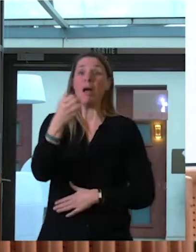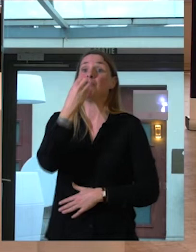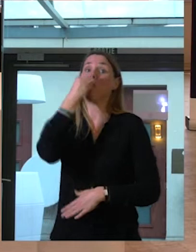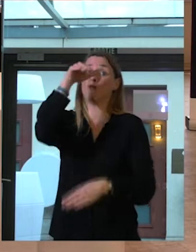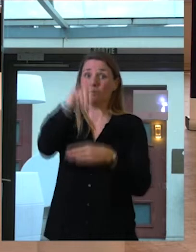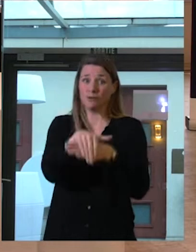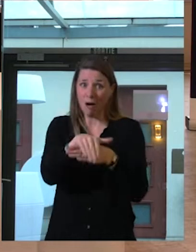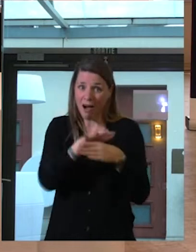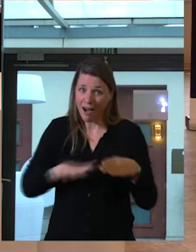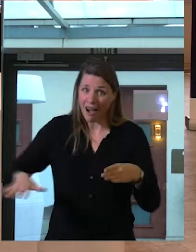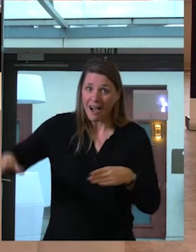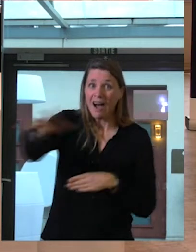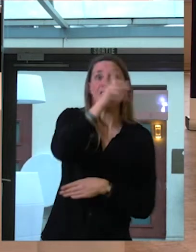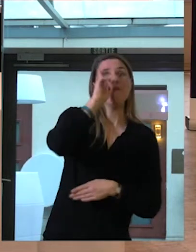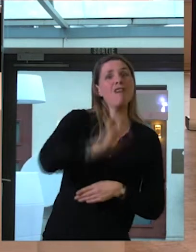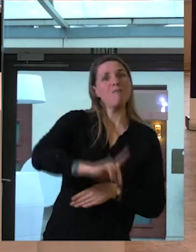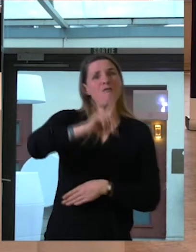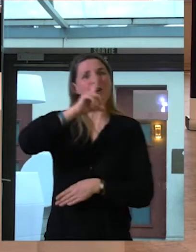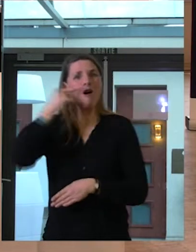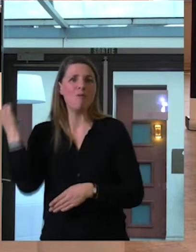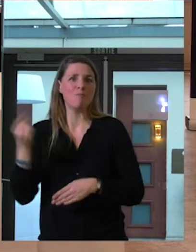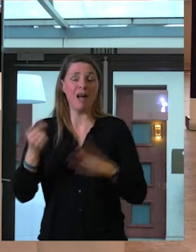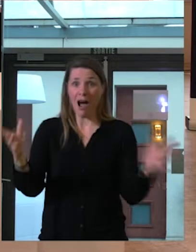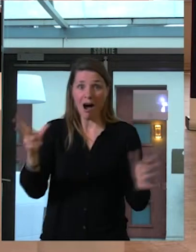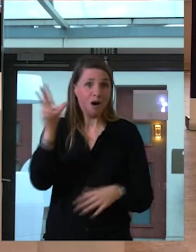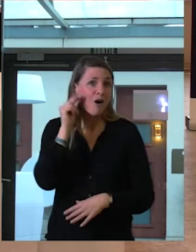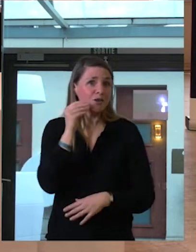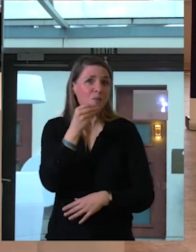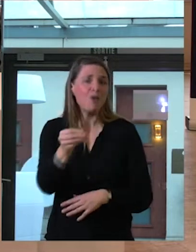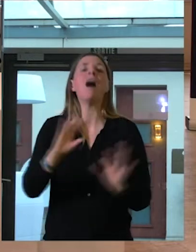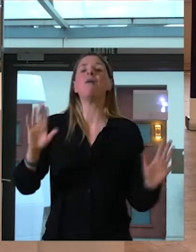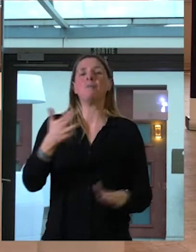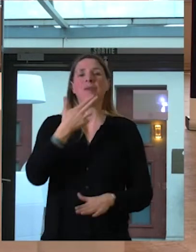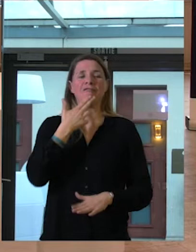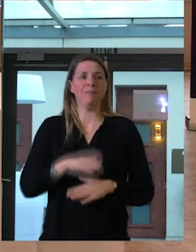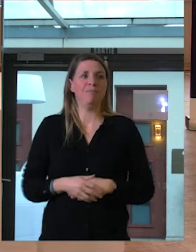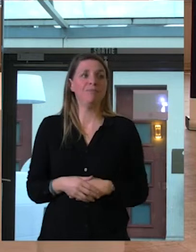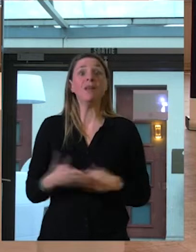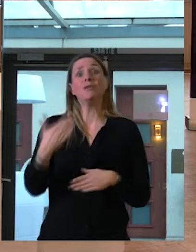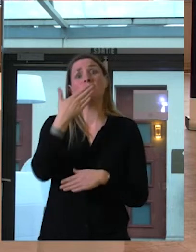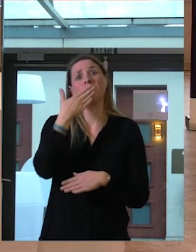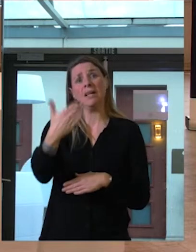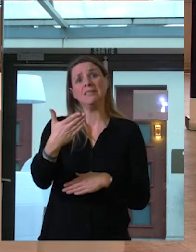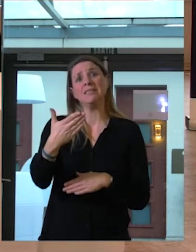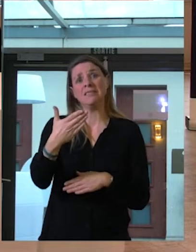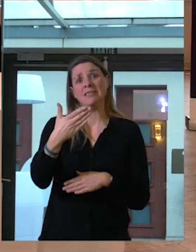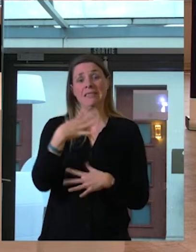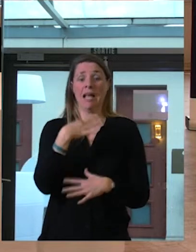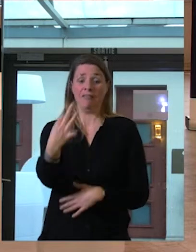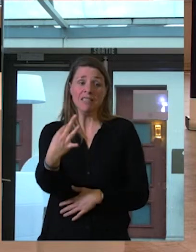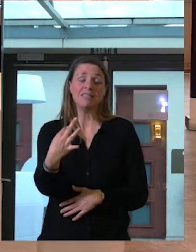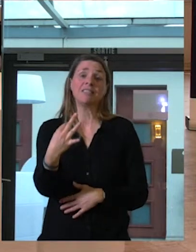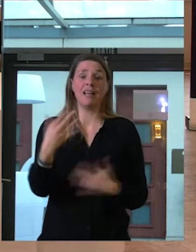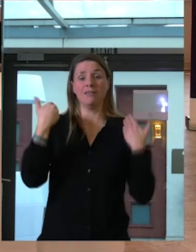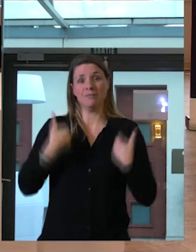Bonsoir à toutes et à tous. Alors, c'est bon, on m'entend bien? Parfait. Merci pour l'invitation. Donc moi,